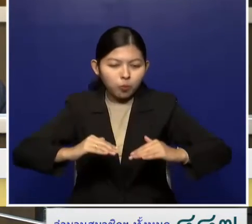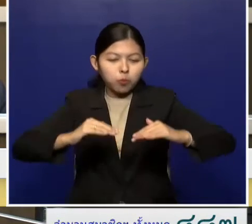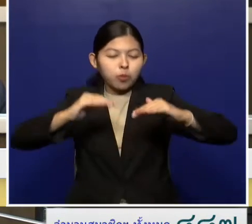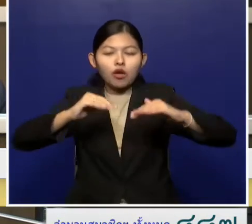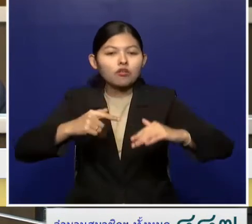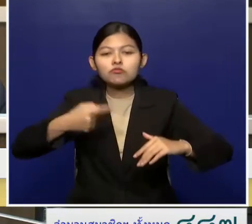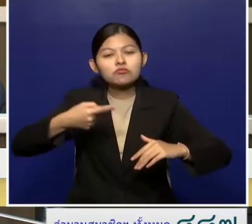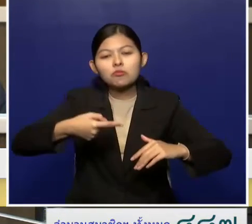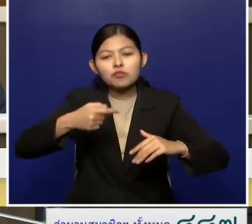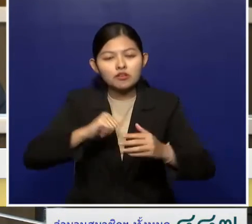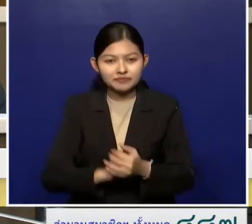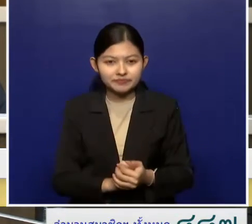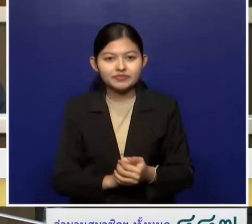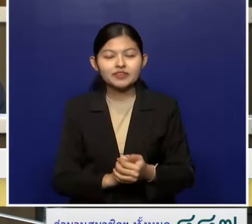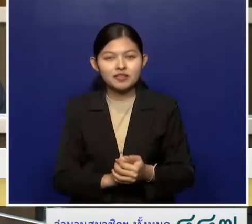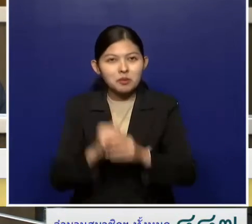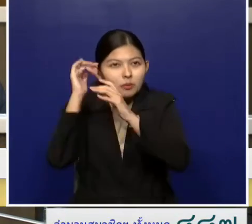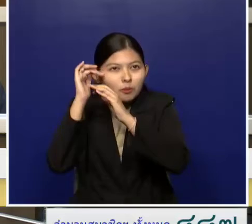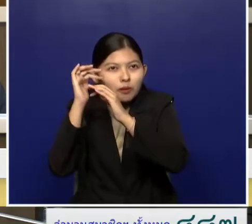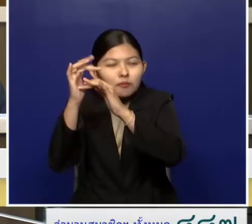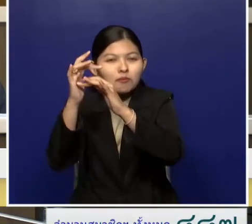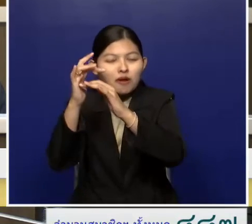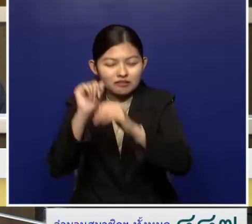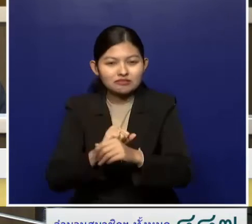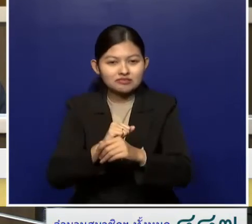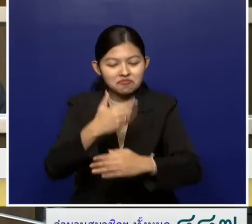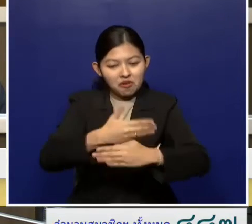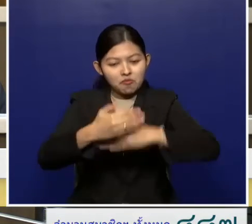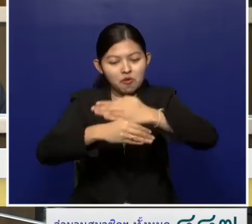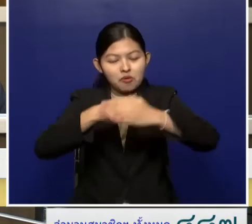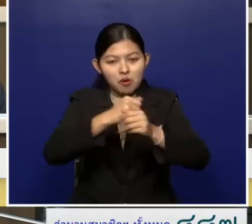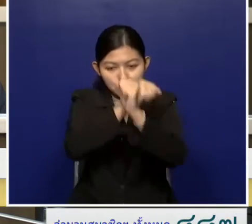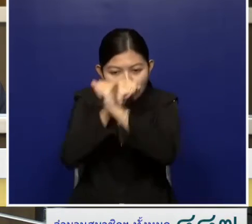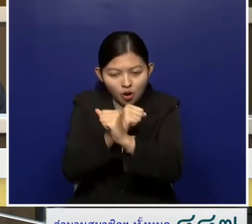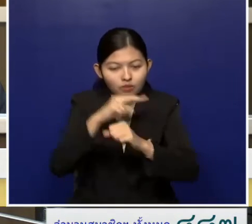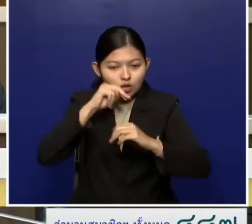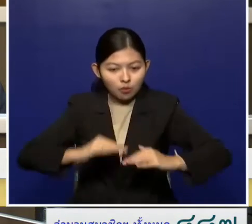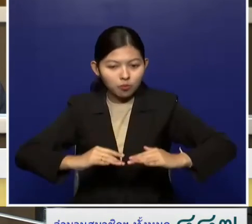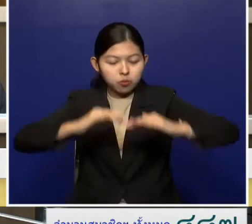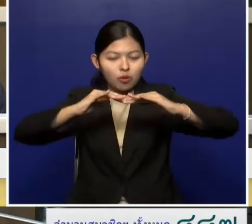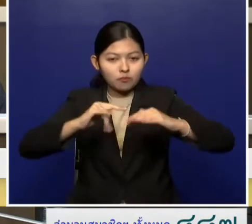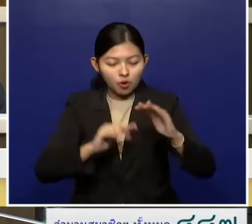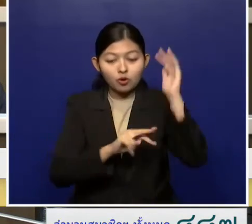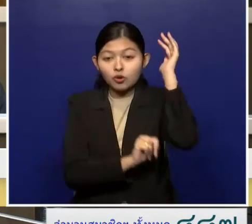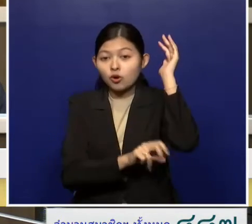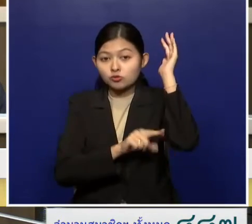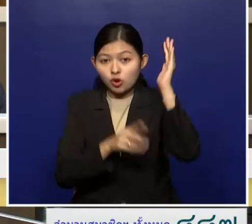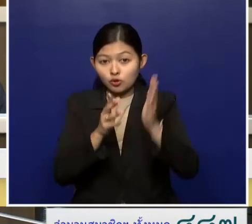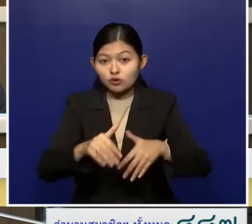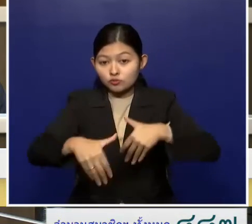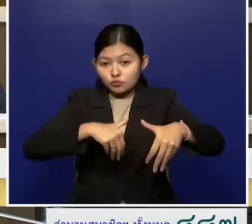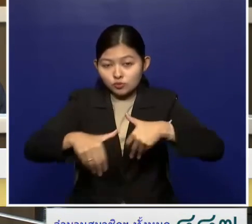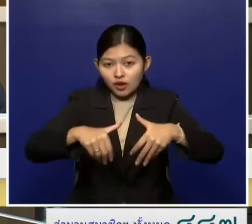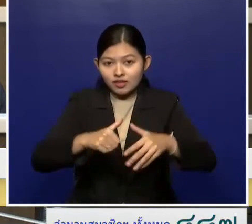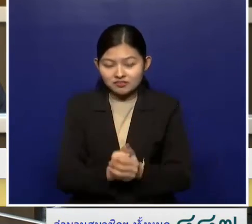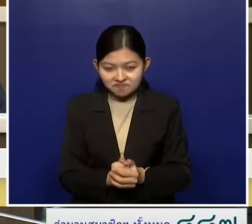คลองผันน้ำเรองเมืองจึงเป็นความหวังที่จะป้องกันกทตก PAR talkและเป็ทางออกทสำคัญน